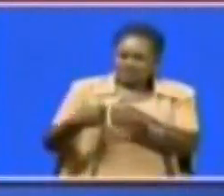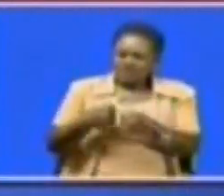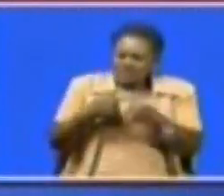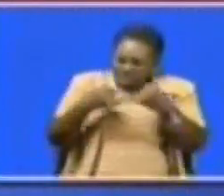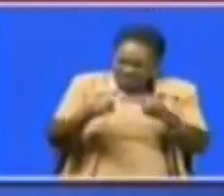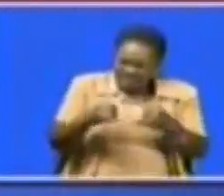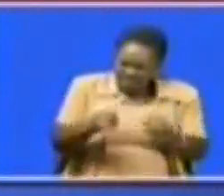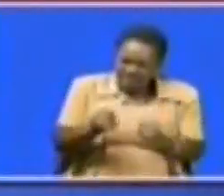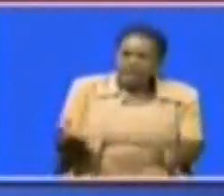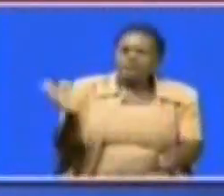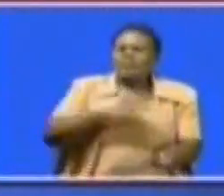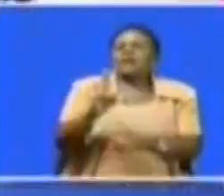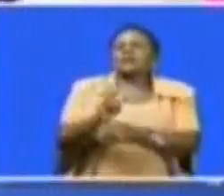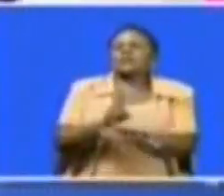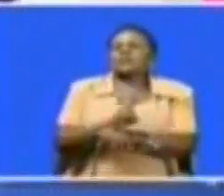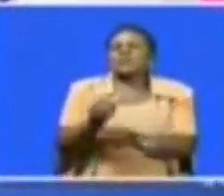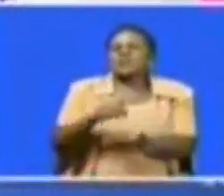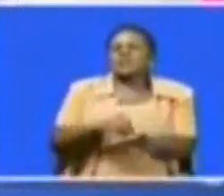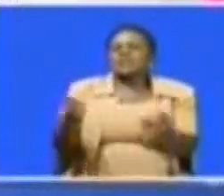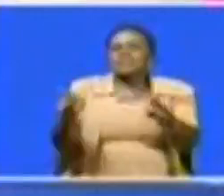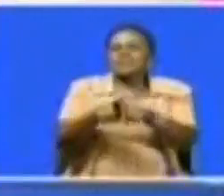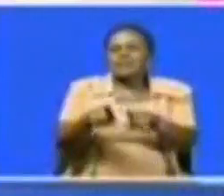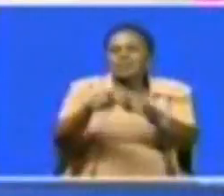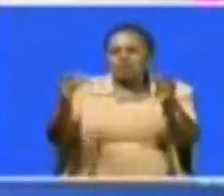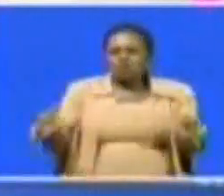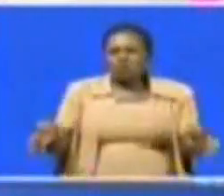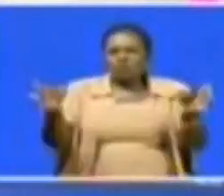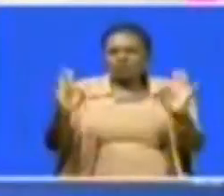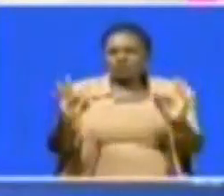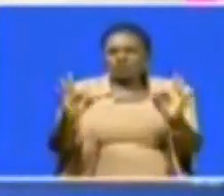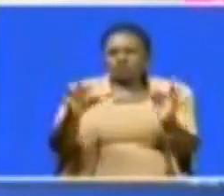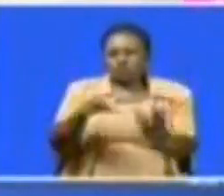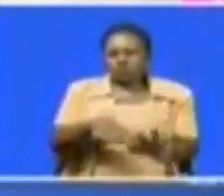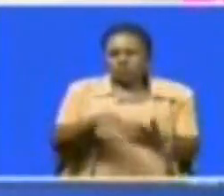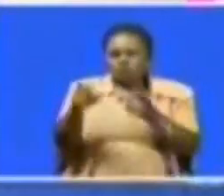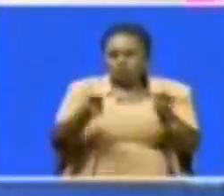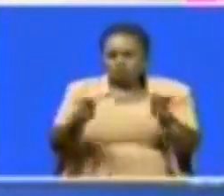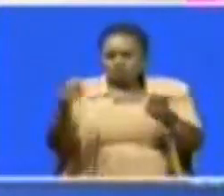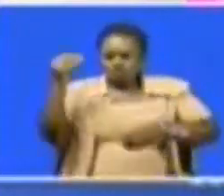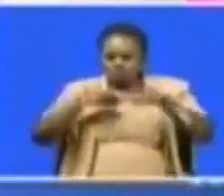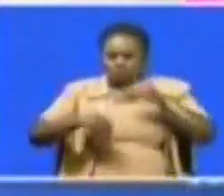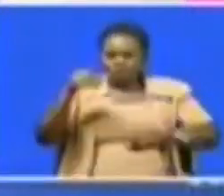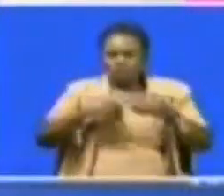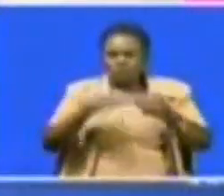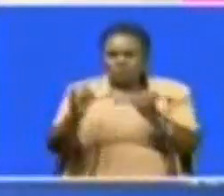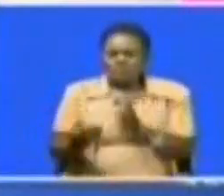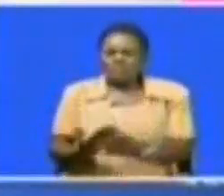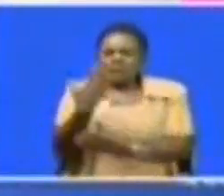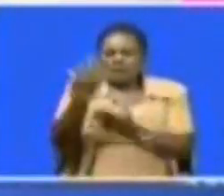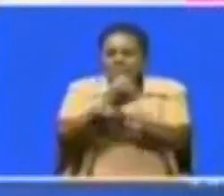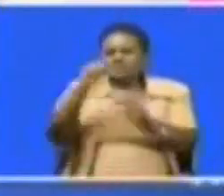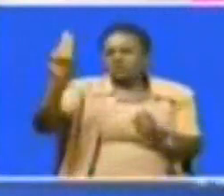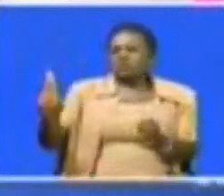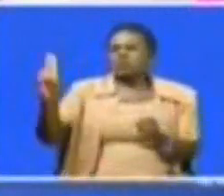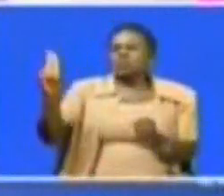irudi na itumike kisawa sawa. Kadhalika, maafisa wa kitengo maalum cha kupambana na ufisadi kilichobuniwa na Rais